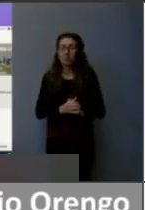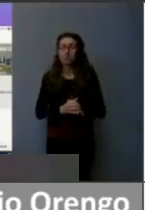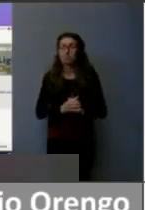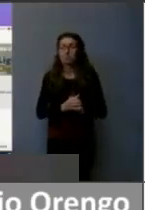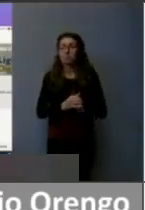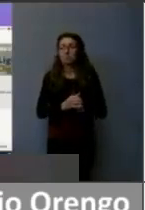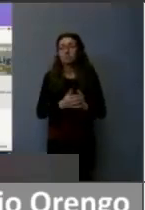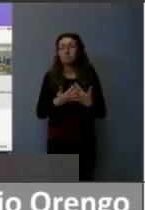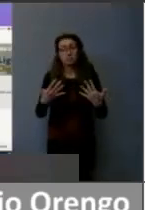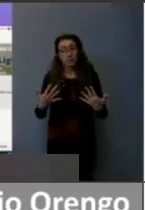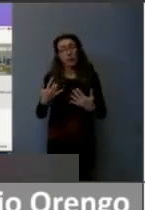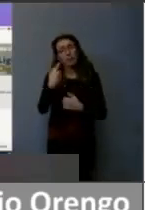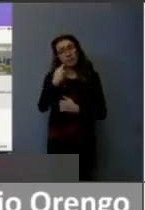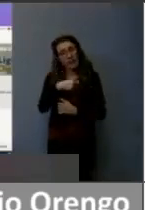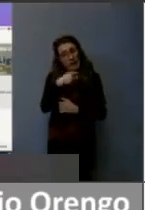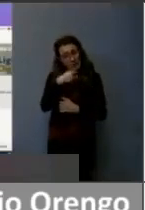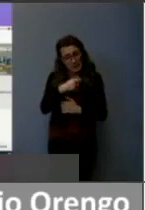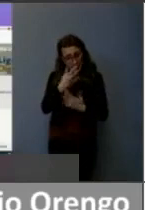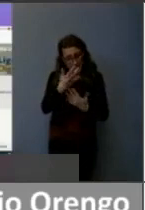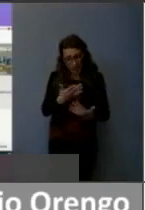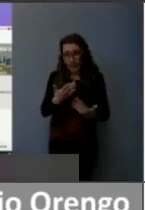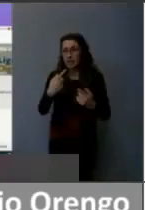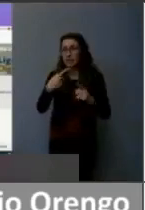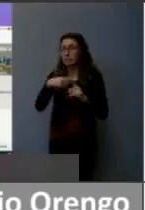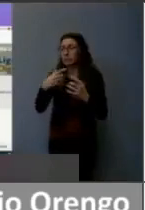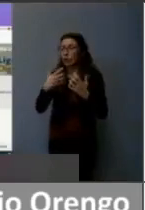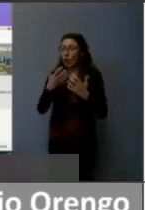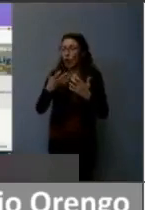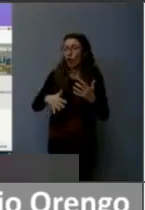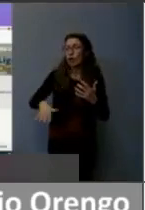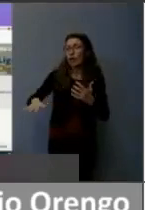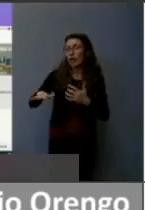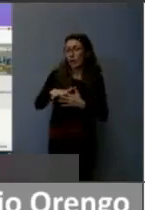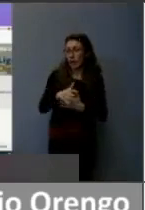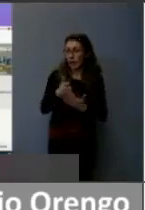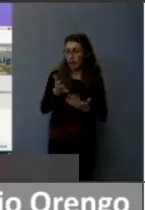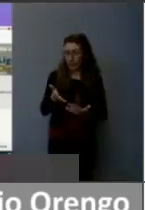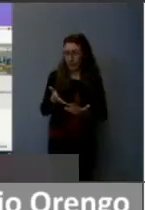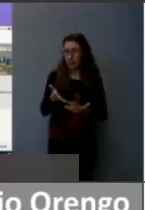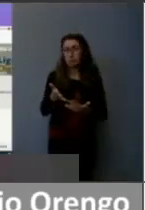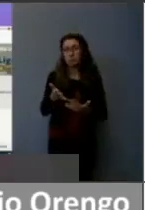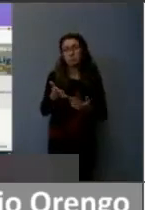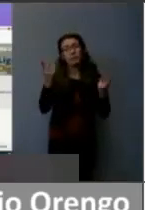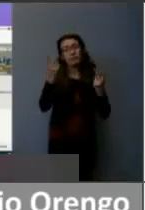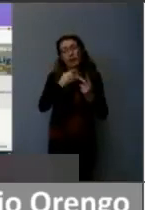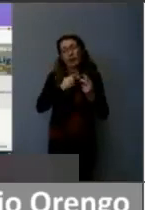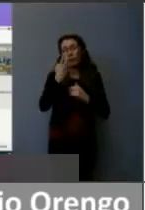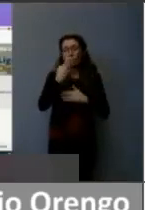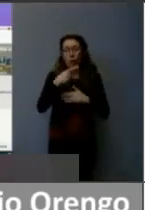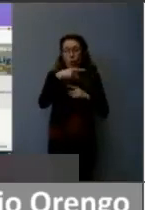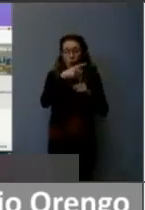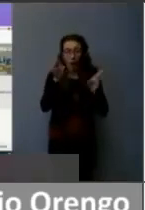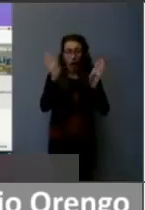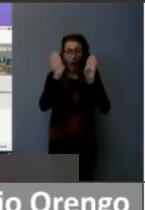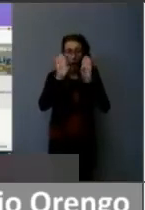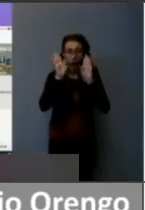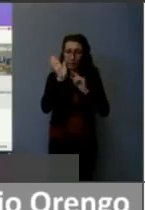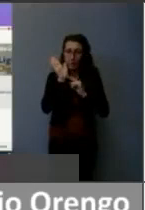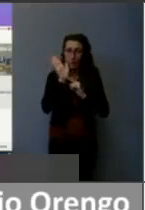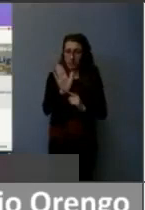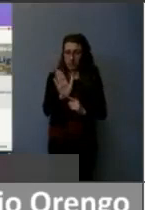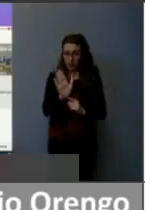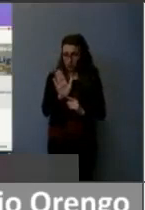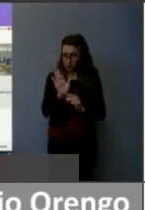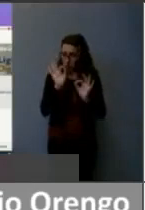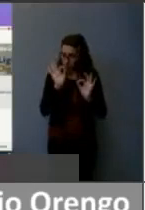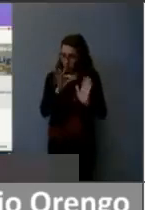presidente, colleghi del Consiglio, ho evidenziato, con l'ordine del giorno